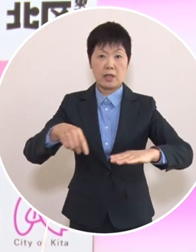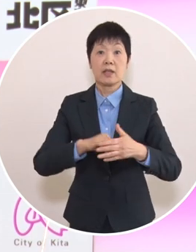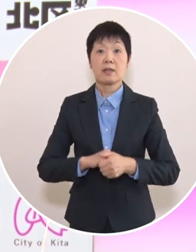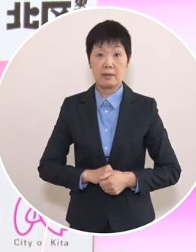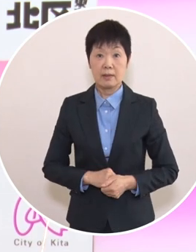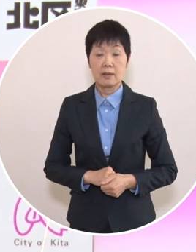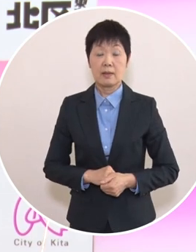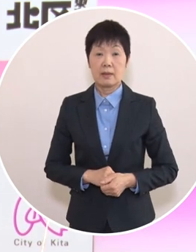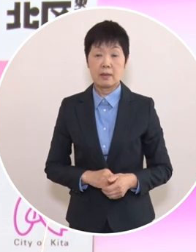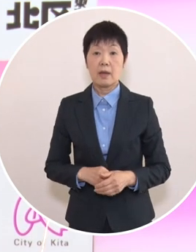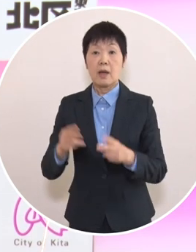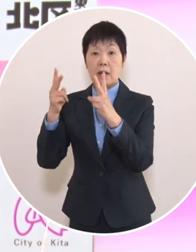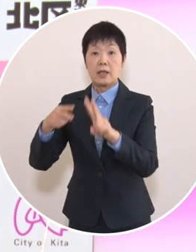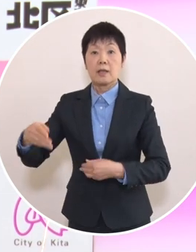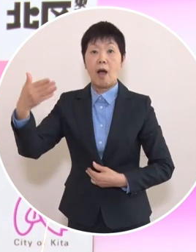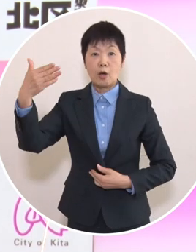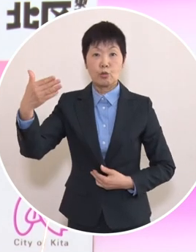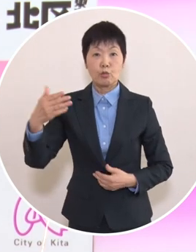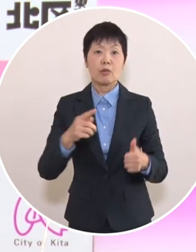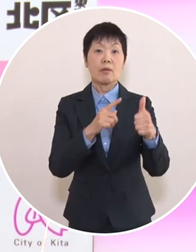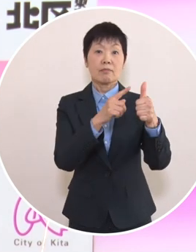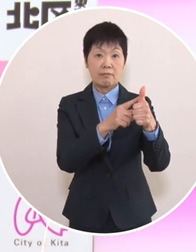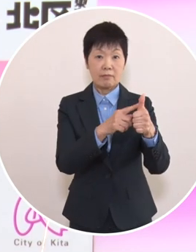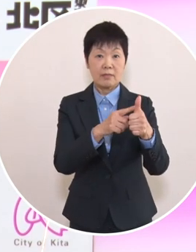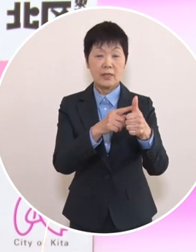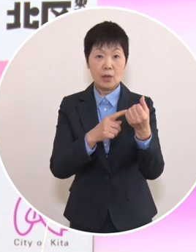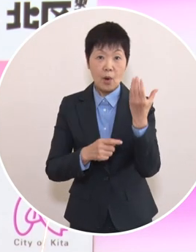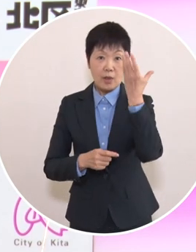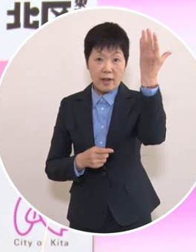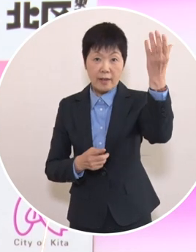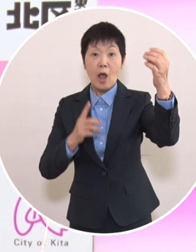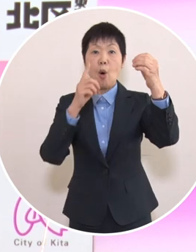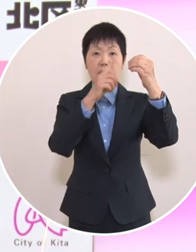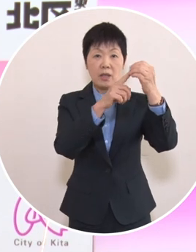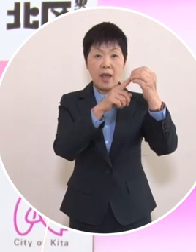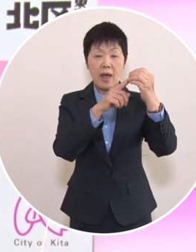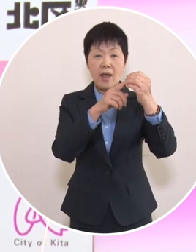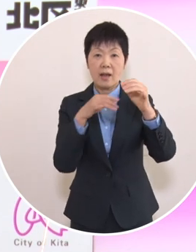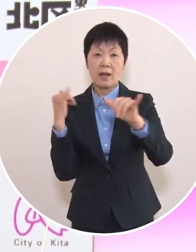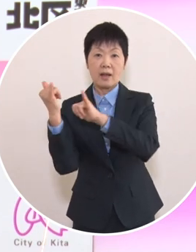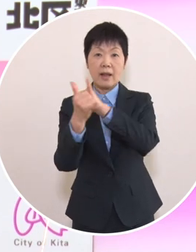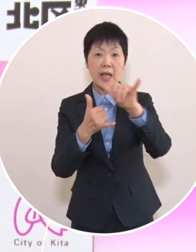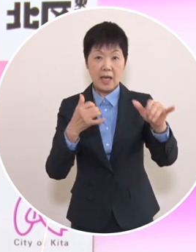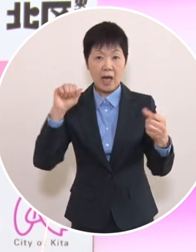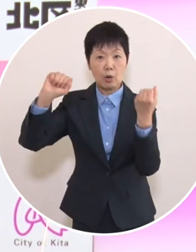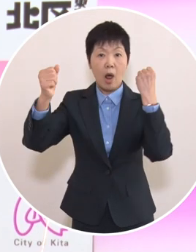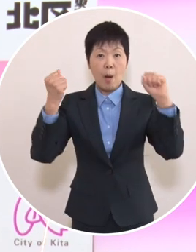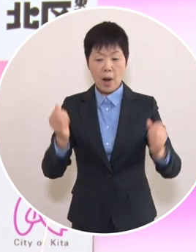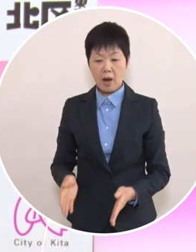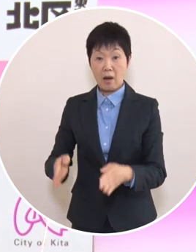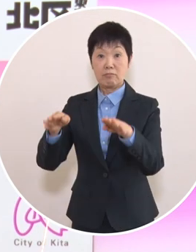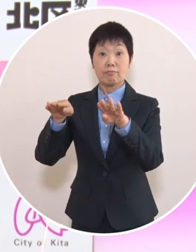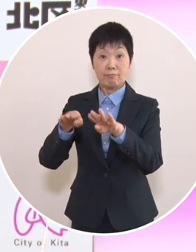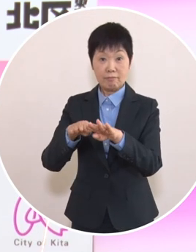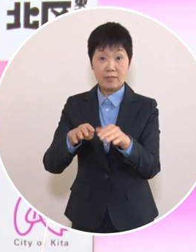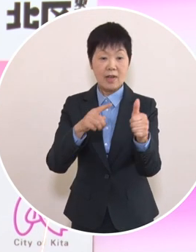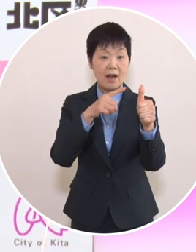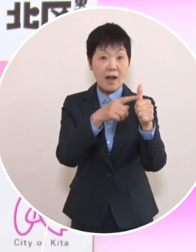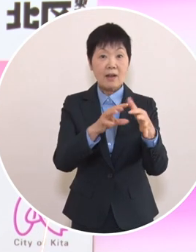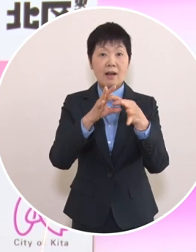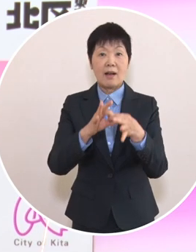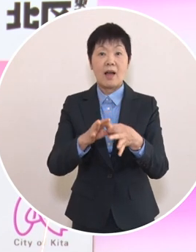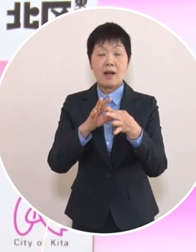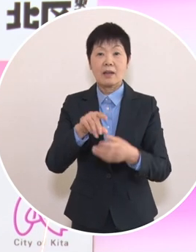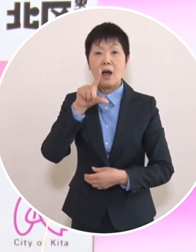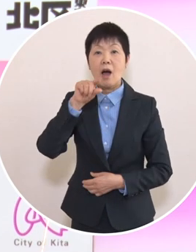北区では渋沢帰宅晴天をつけ大河ドラマ館をはじめ渋さをにゆかりの深い